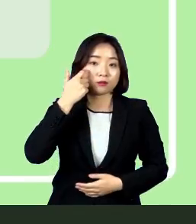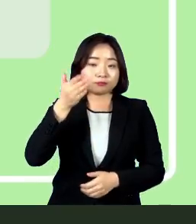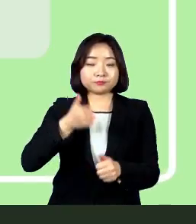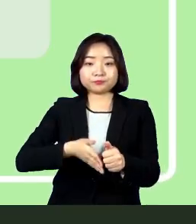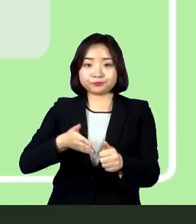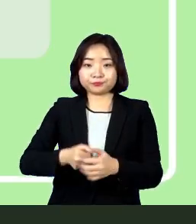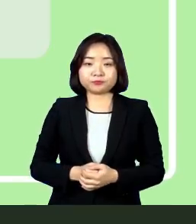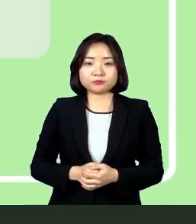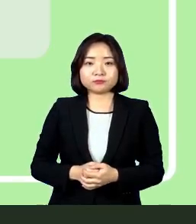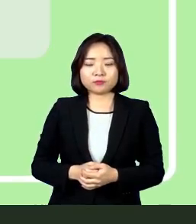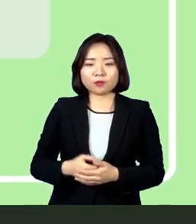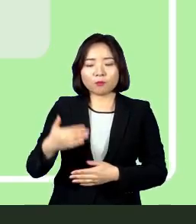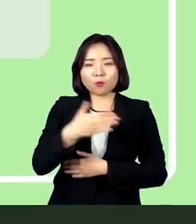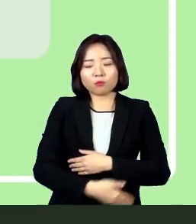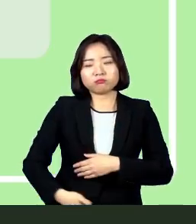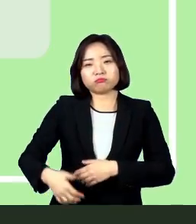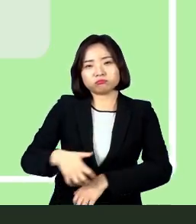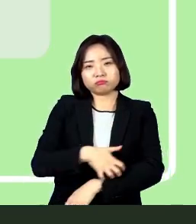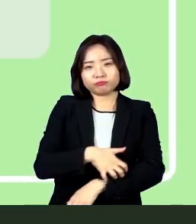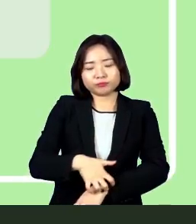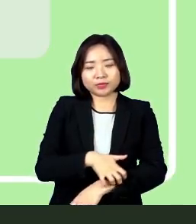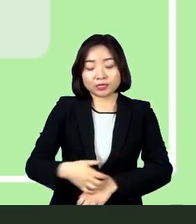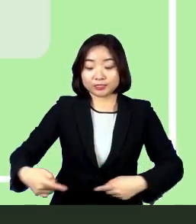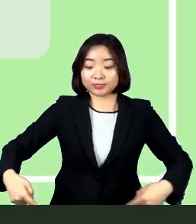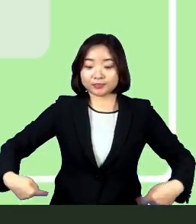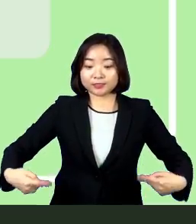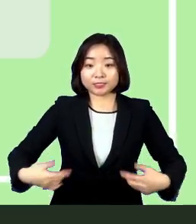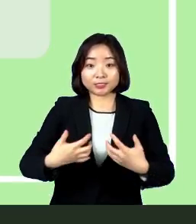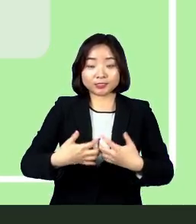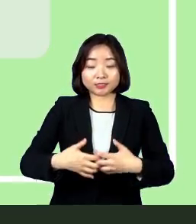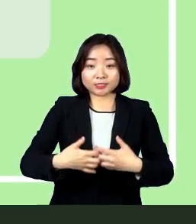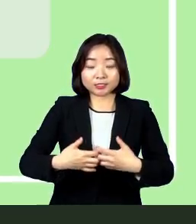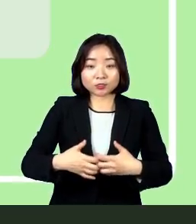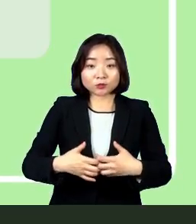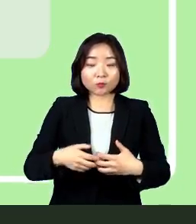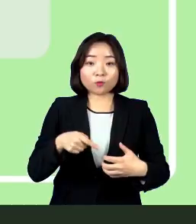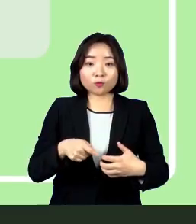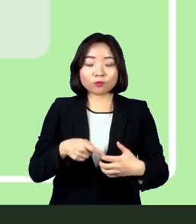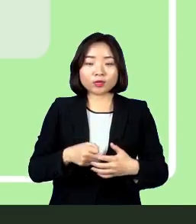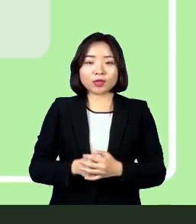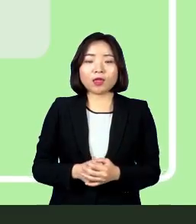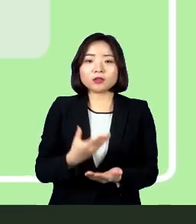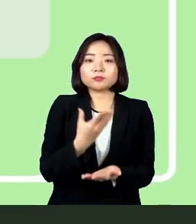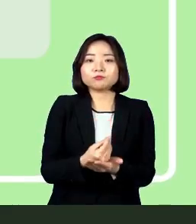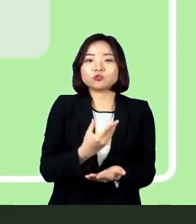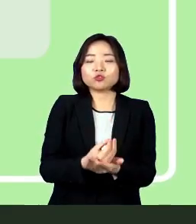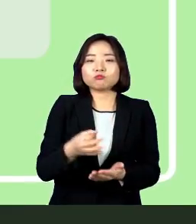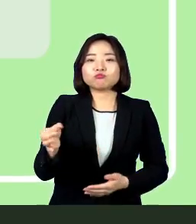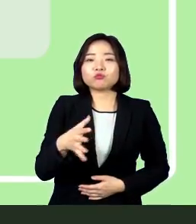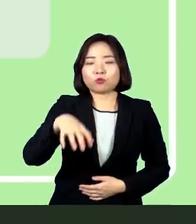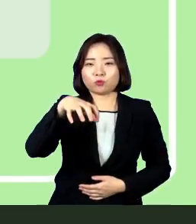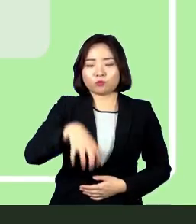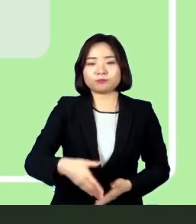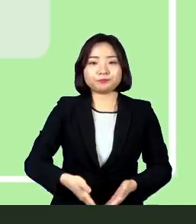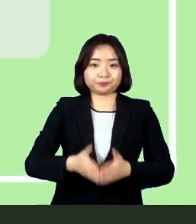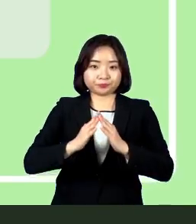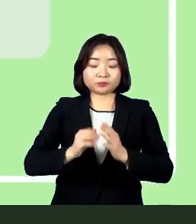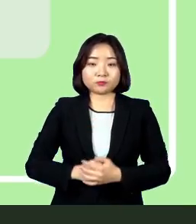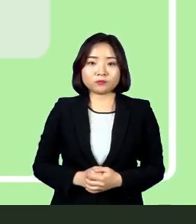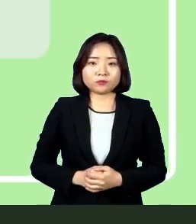씨가 거동이 불편한 중증 장애인의 전동보장구 무료 급속 충전소에 대한 재정비 사업에 나섰습니다.